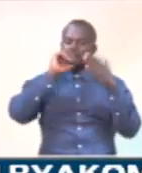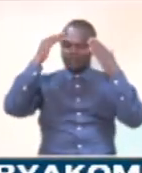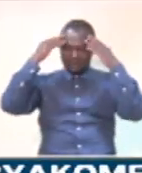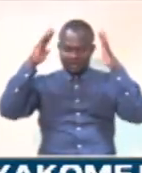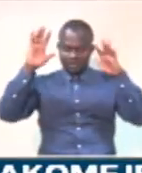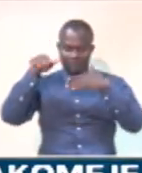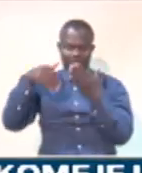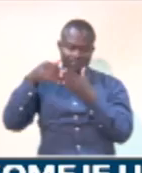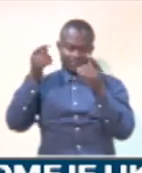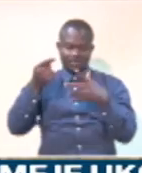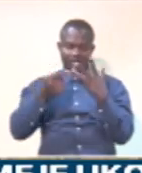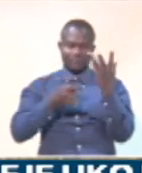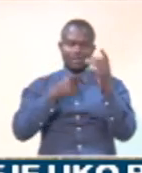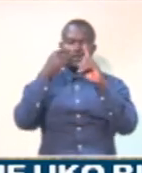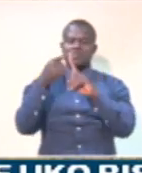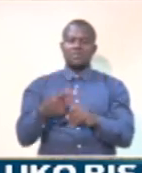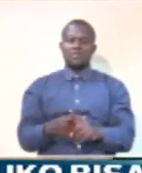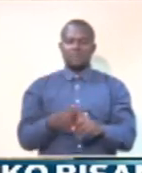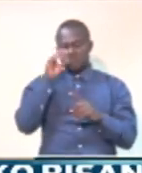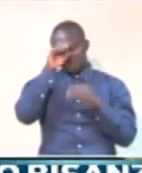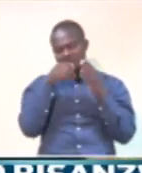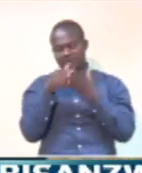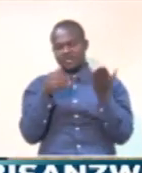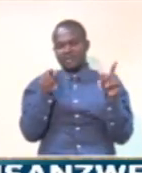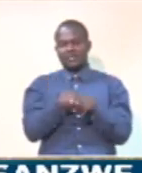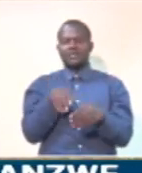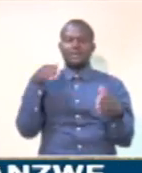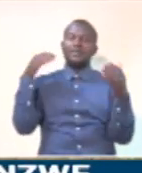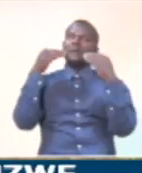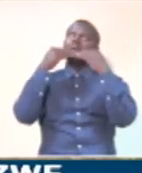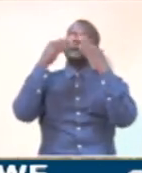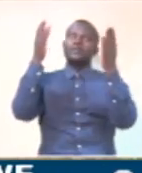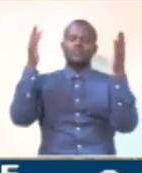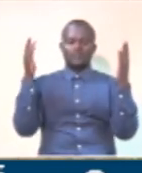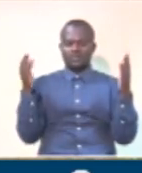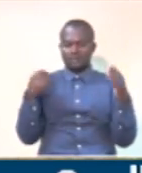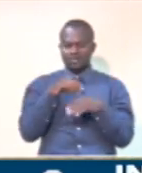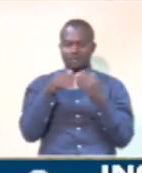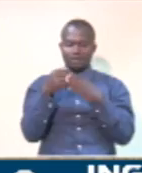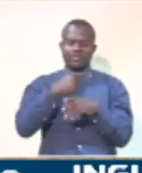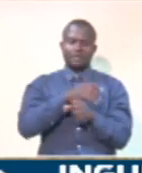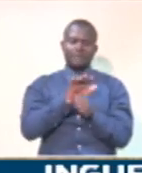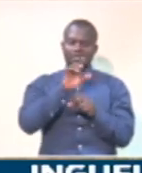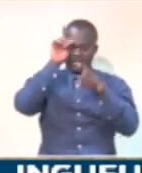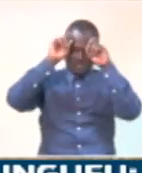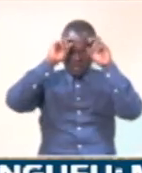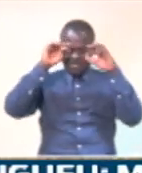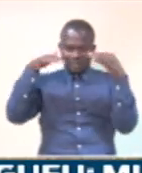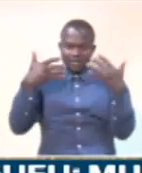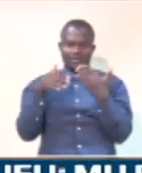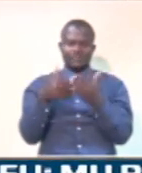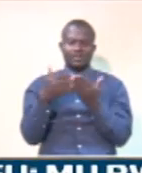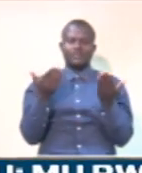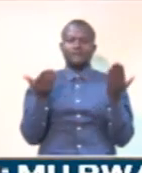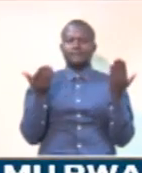rwaheze hazaho ibintu byo guterateranya ngo dushaka umuriro ibyo nabyo byaraheze mu byukuri twebwe ubwacu twari tumaze imitsi twibaza ngo tuzageza ikibazo